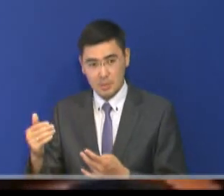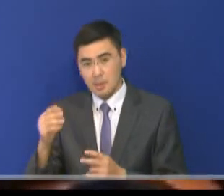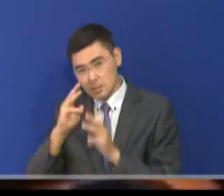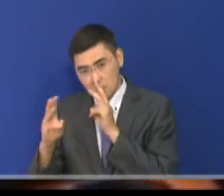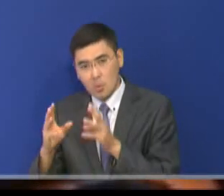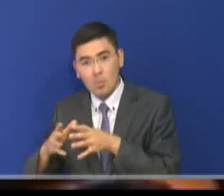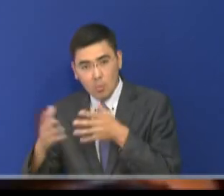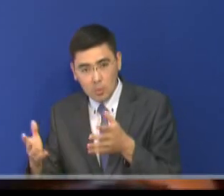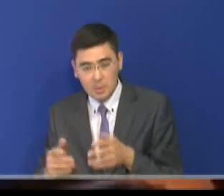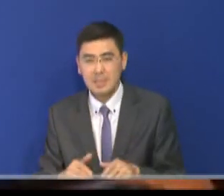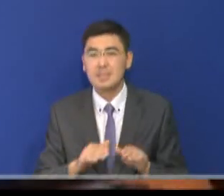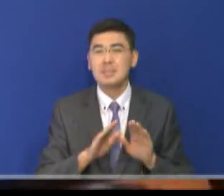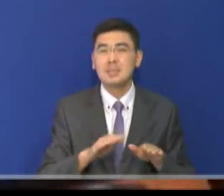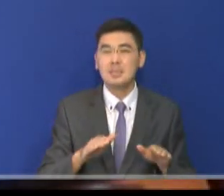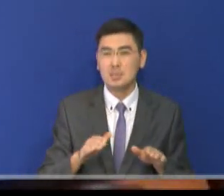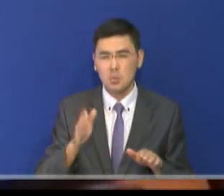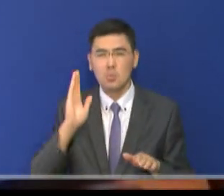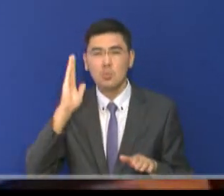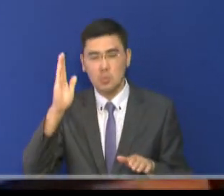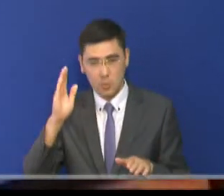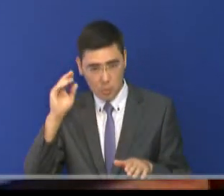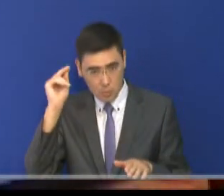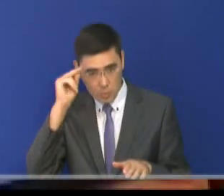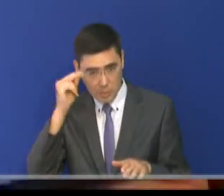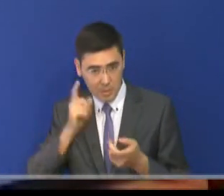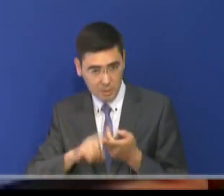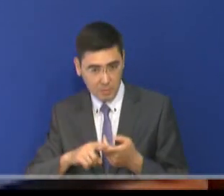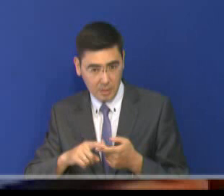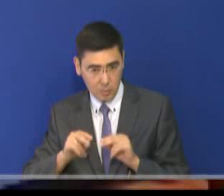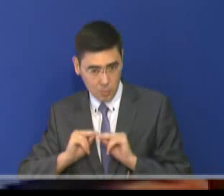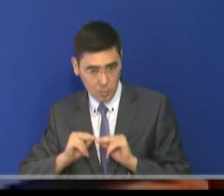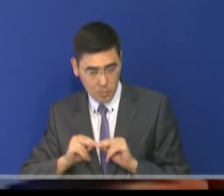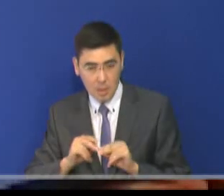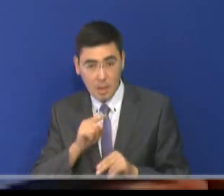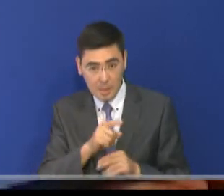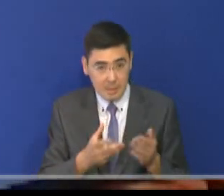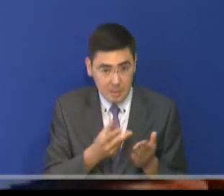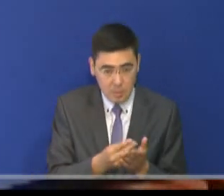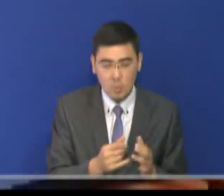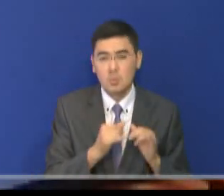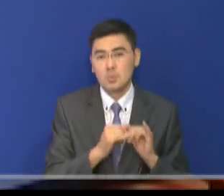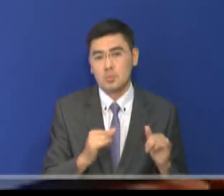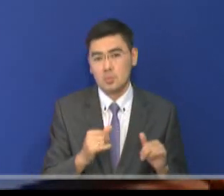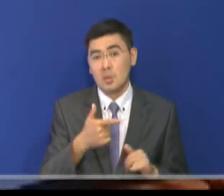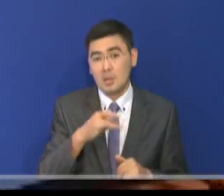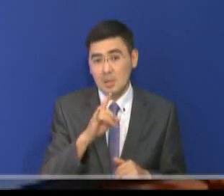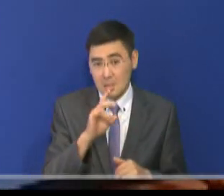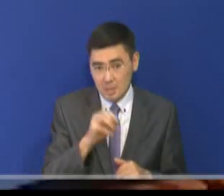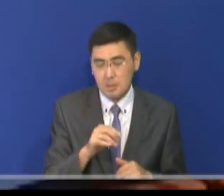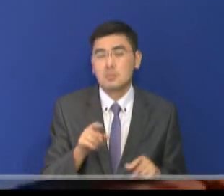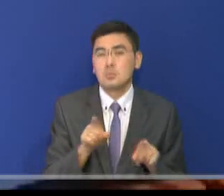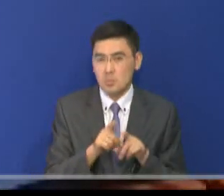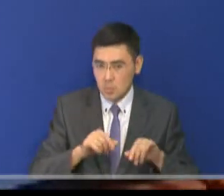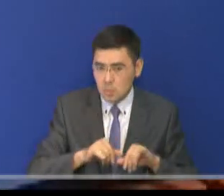стипендий студентам, обучающимся на педагогические специальности. В то же время считаю, что увеличение количества грантов является свидетельством